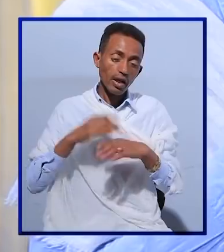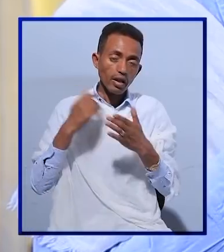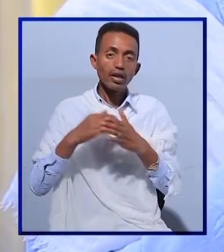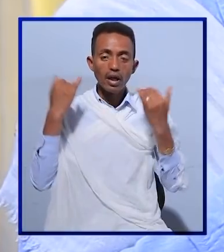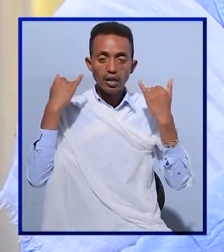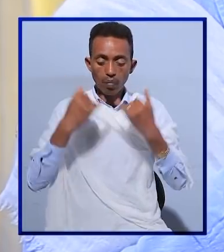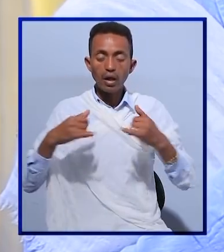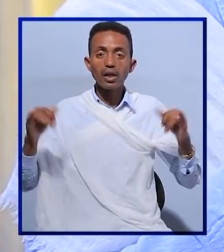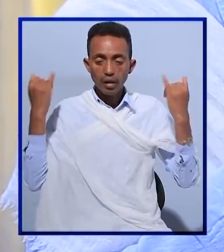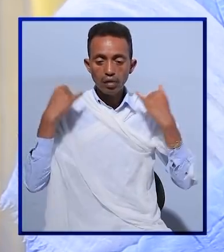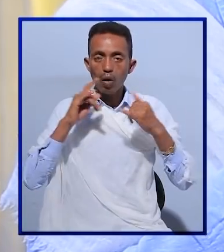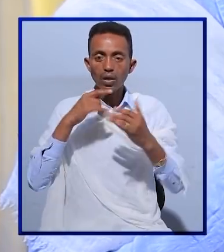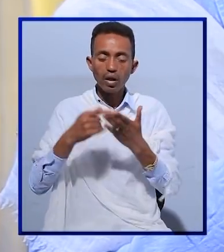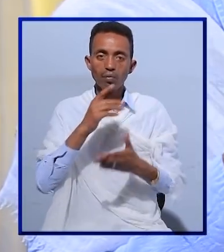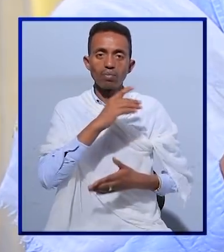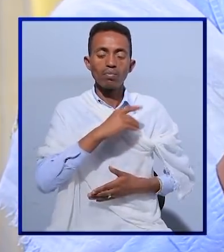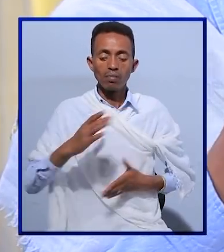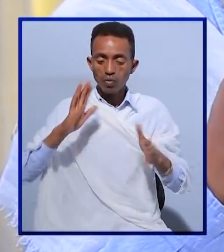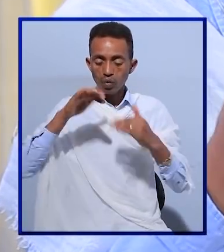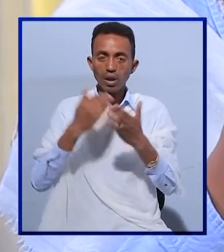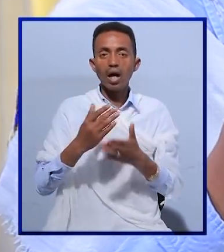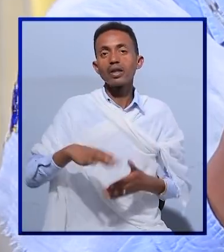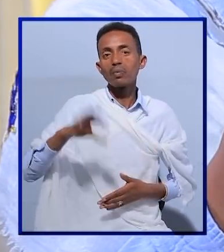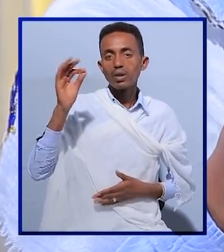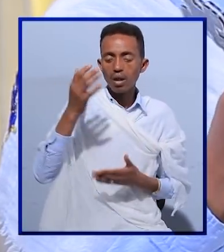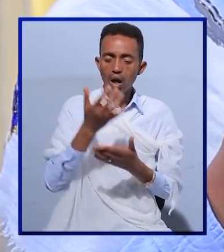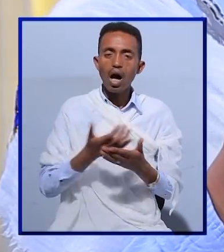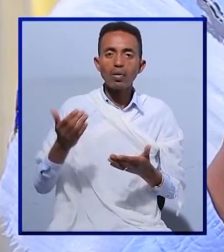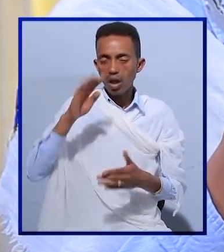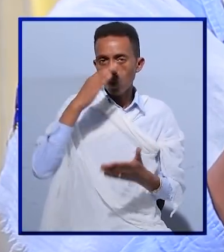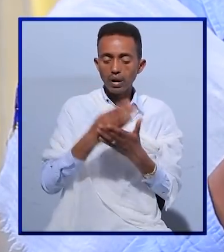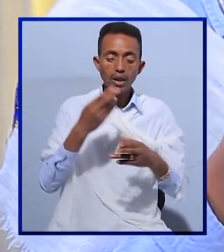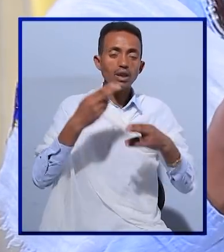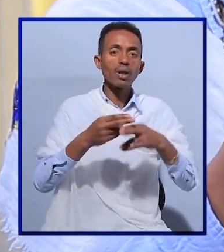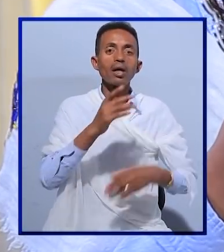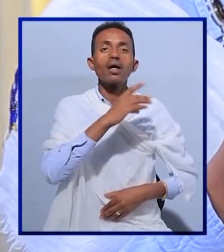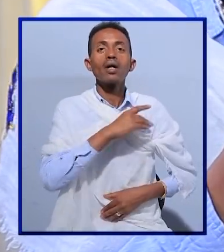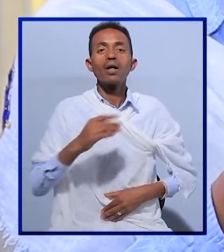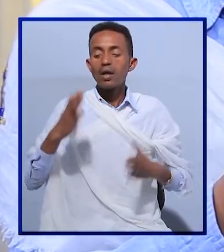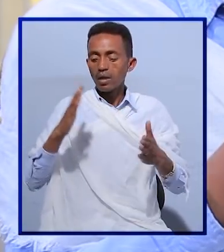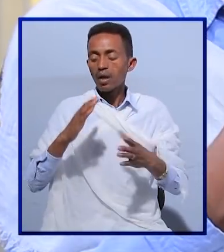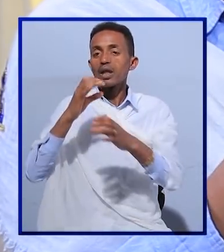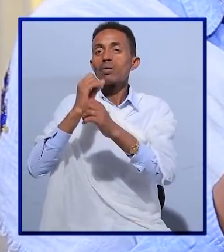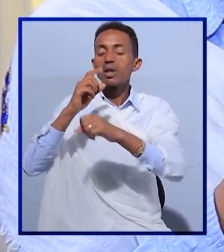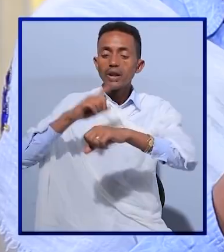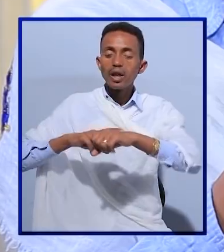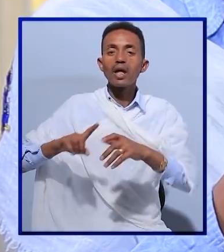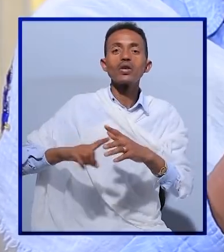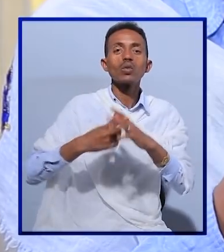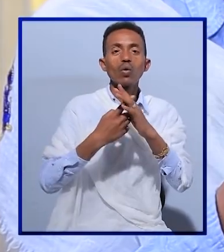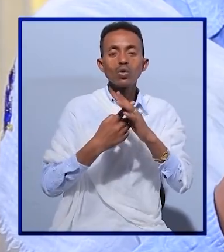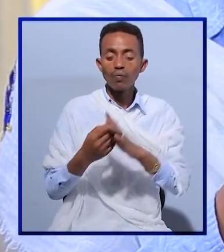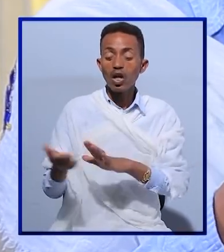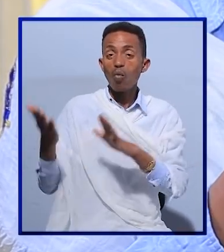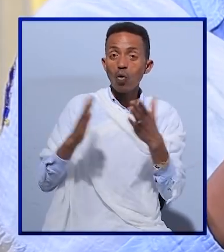እኛ ባንገታችን ላይ ያንን እናስራለን። ይሄ ማተብ ከክርስትናን ካገኘንበት ወይም ሀብቶልስ መክርስትናን ከተቀበልንበት